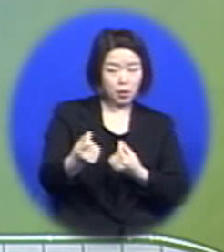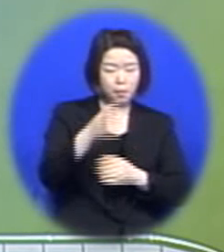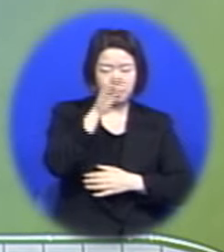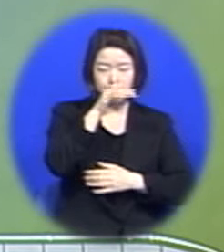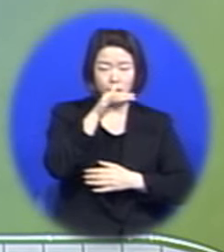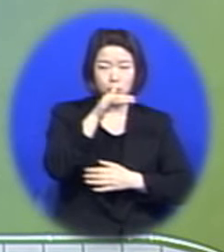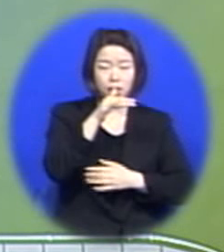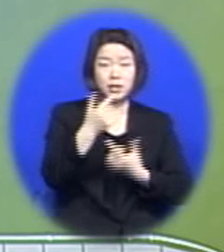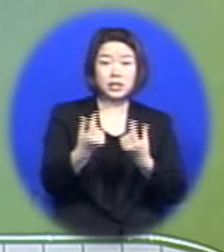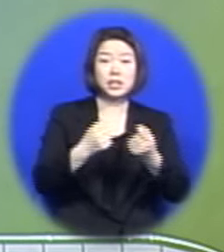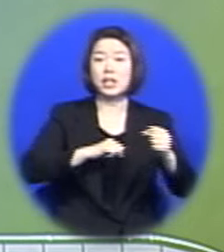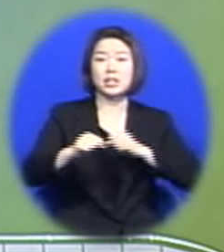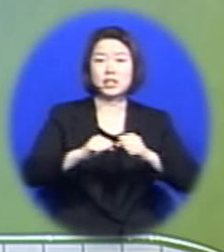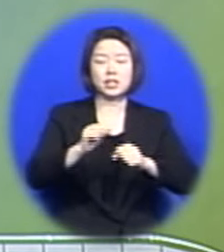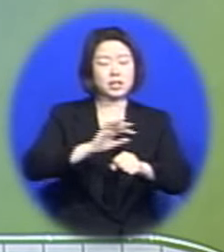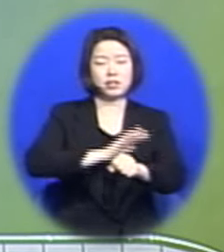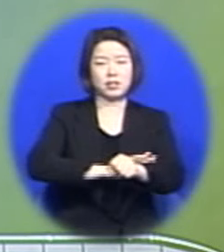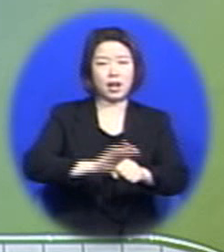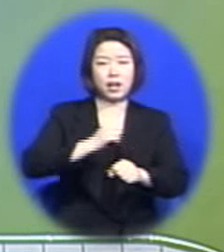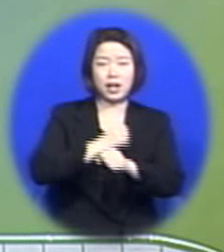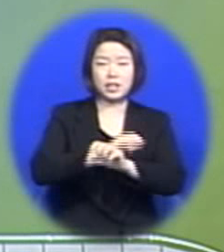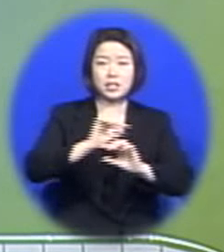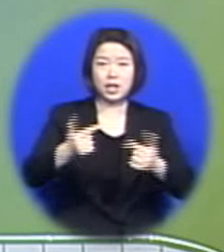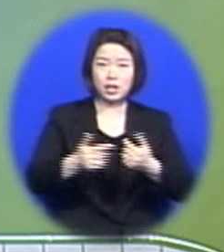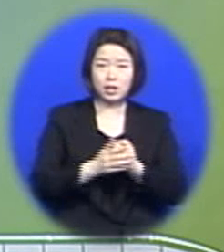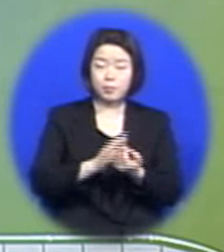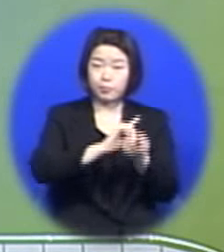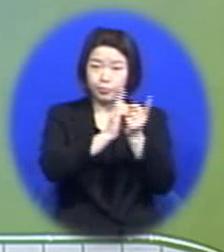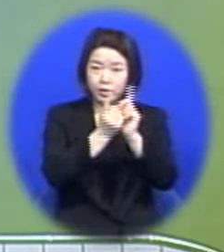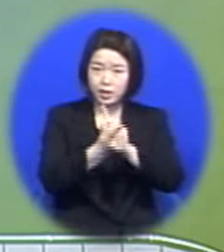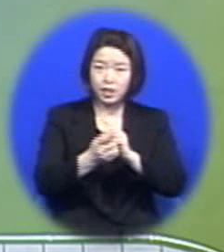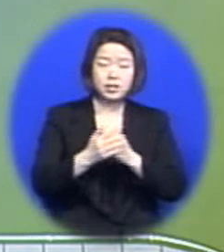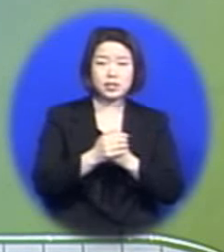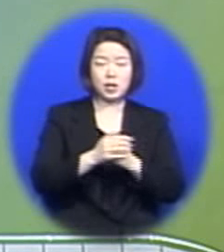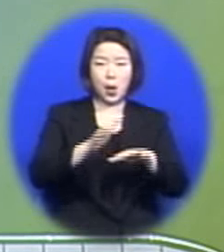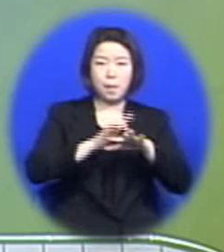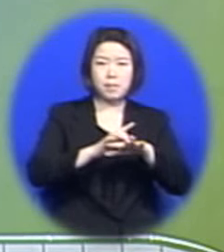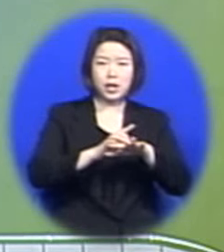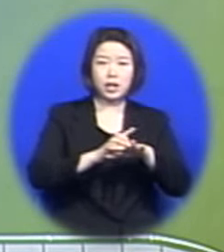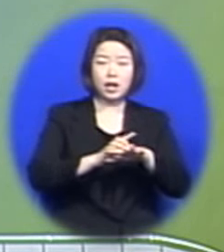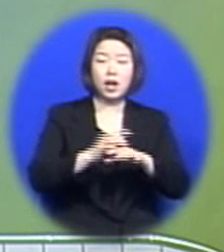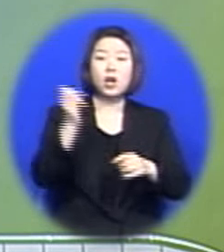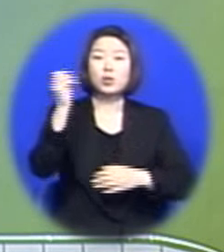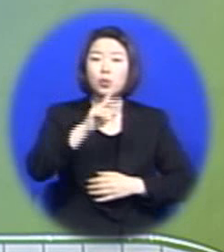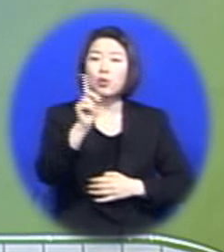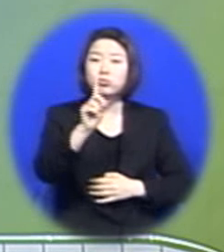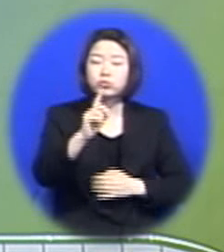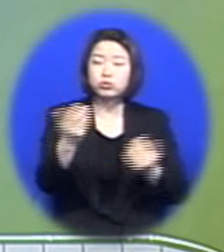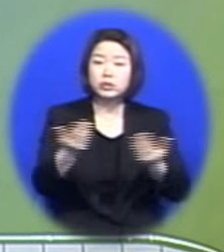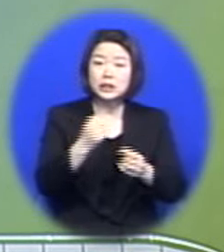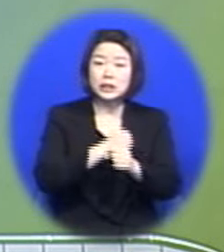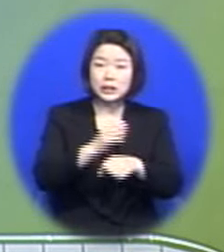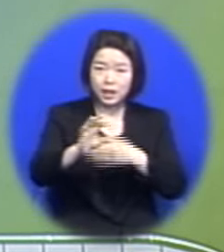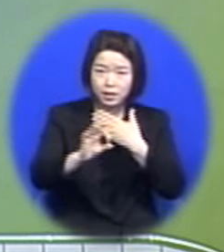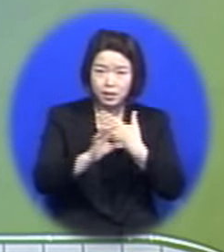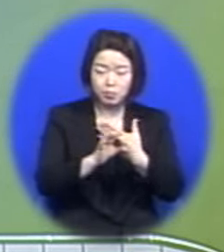짓을 잘 안 합니다. 그 대신에 마귀가 기가 막힌 일을 해요. 그건